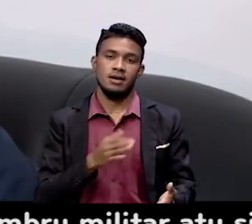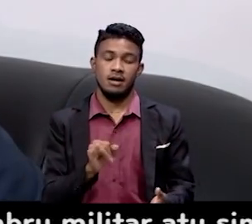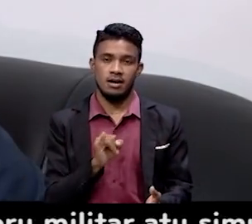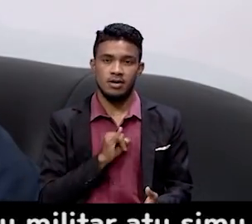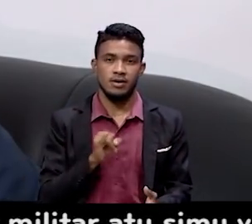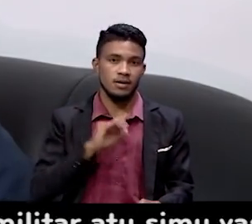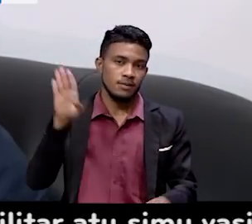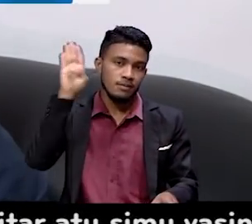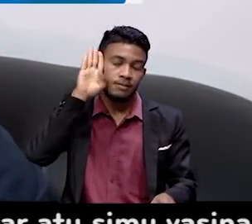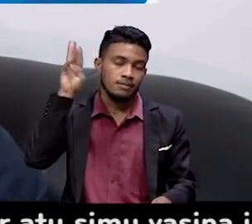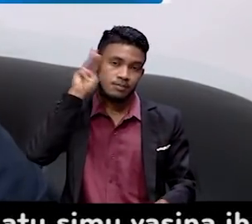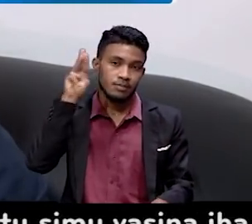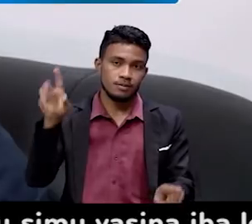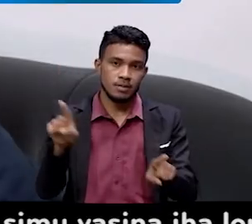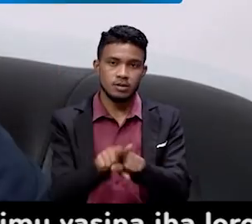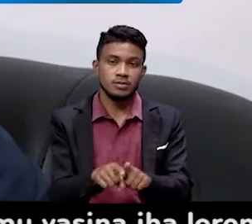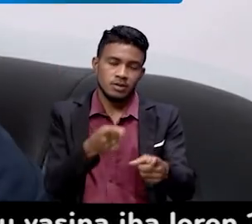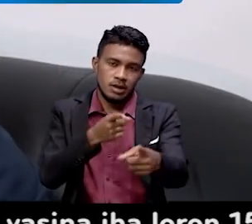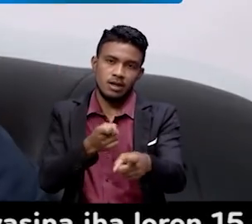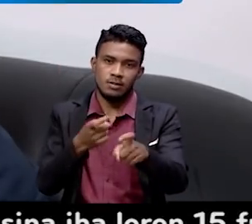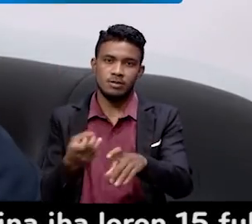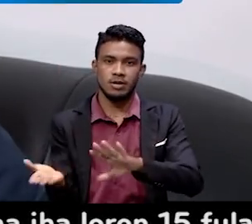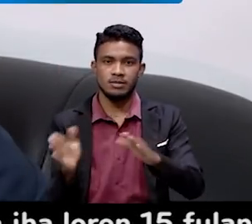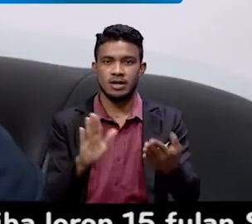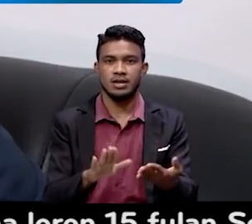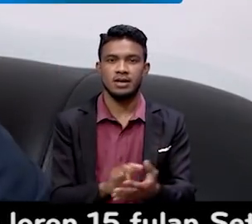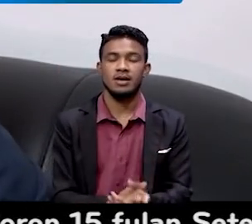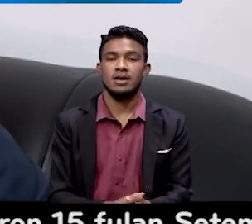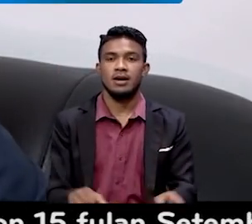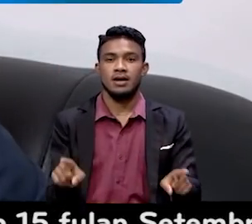mate hana sang komana dre kompanyia kakatua